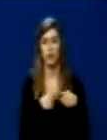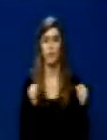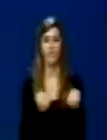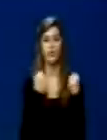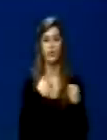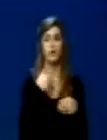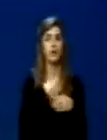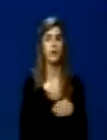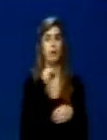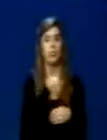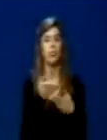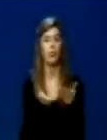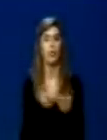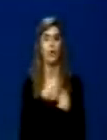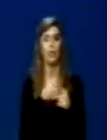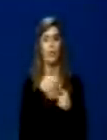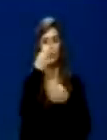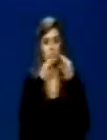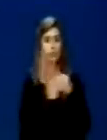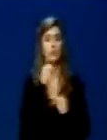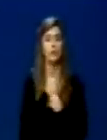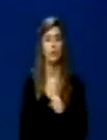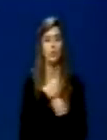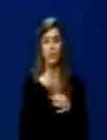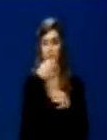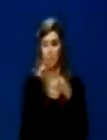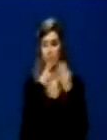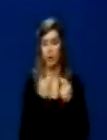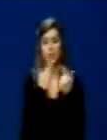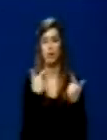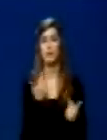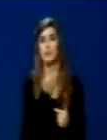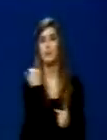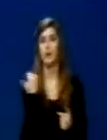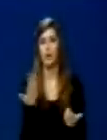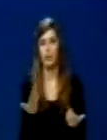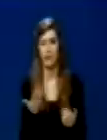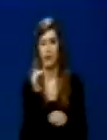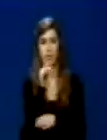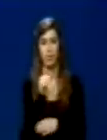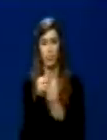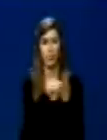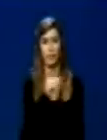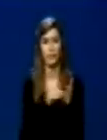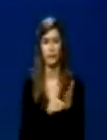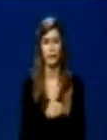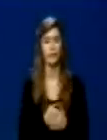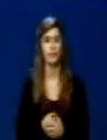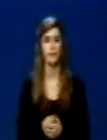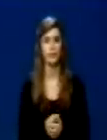një agjensioni, duke mos i pasur parasysh të gjitha të çështjet të raportuara në raportet që na vijnë